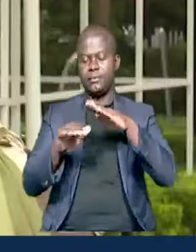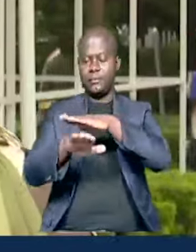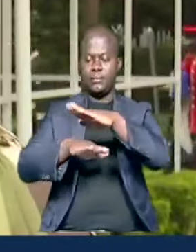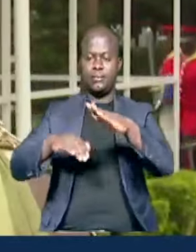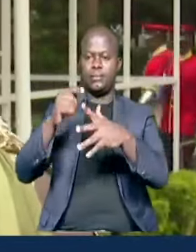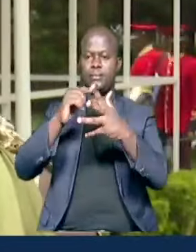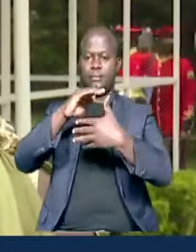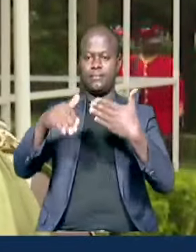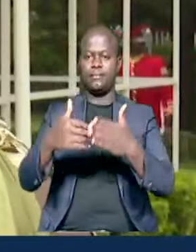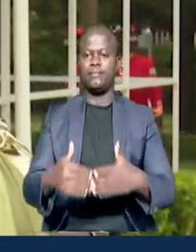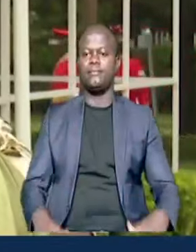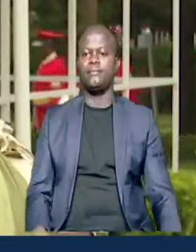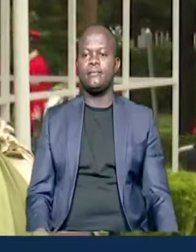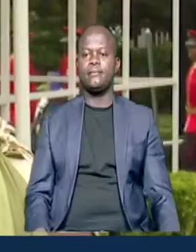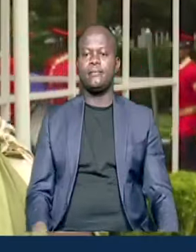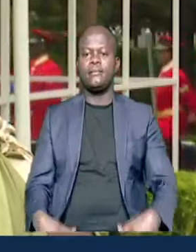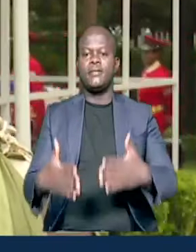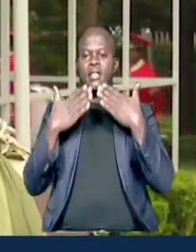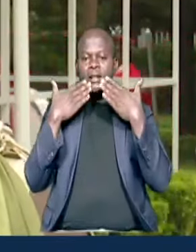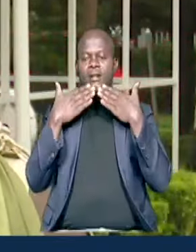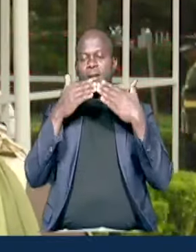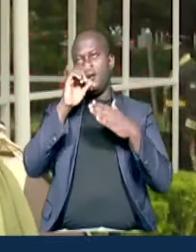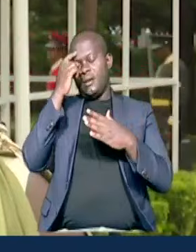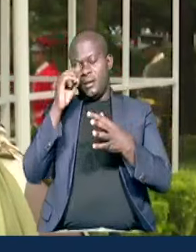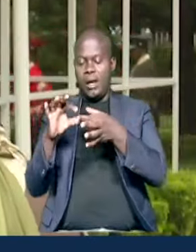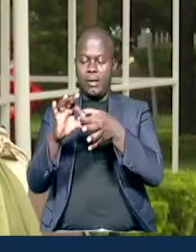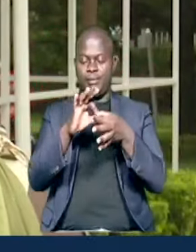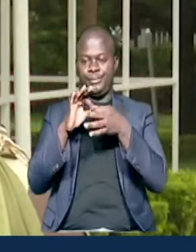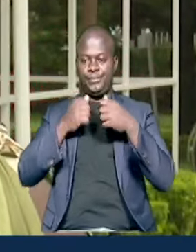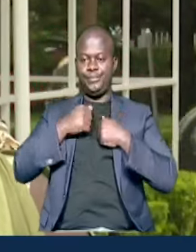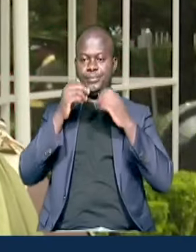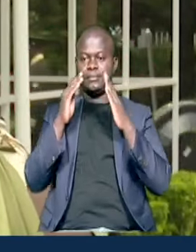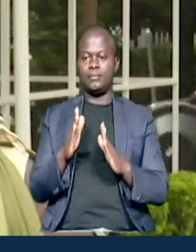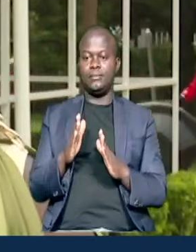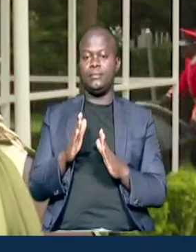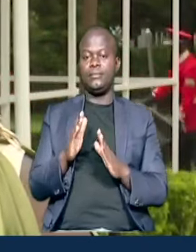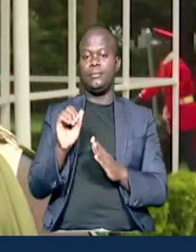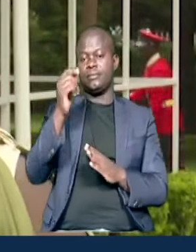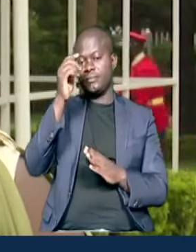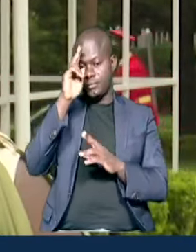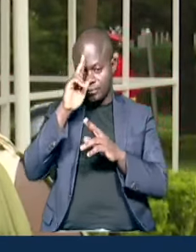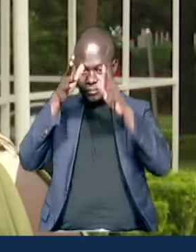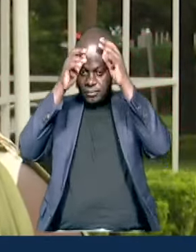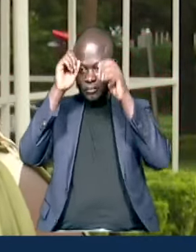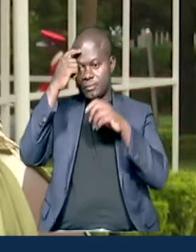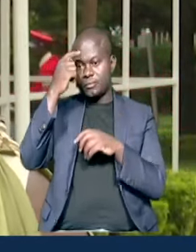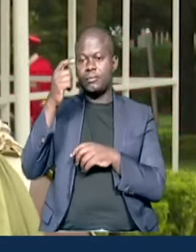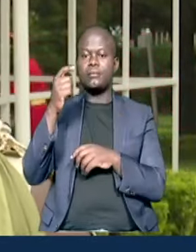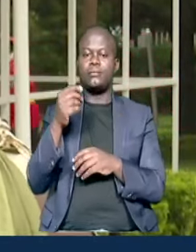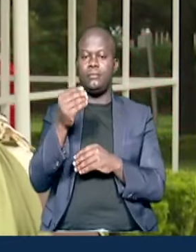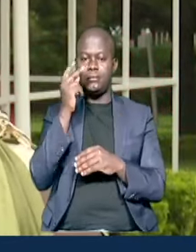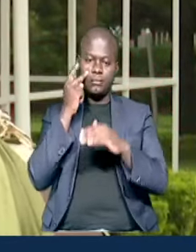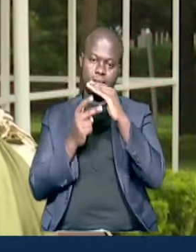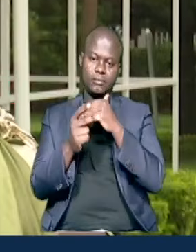byose ndashimira leta y'umwe bw'abanyarwanda kwisonganya kuba perezida wa Repubulika waduhaye icyerekezo